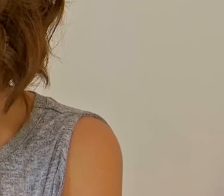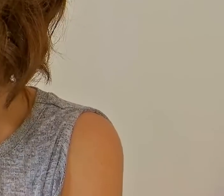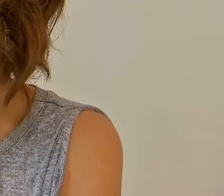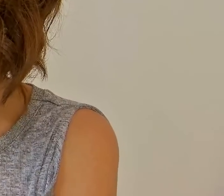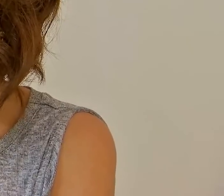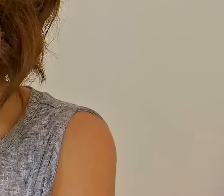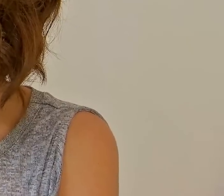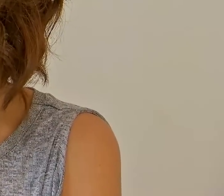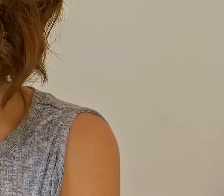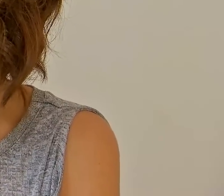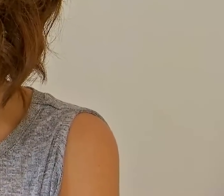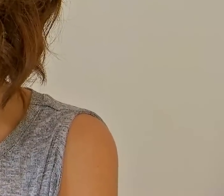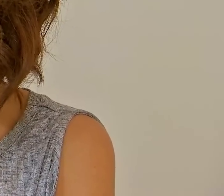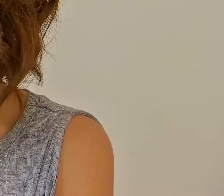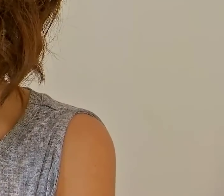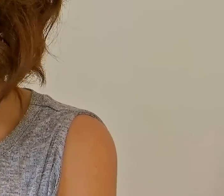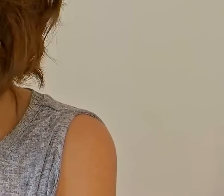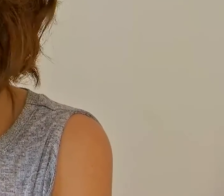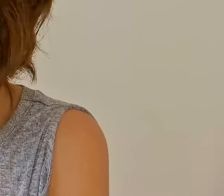çevirdi.